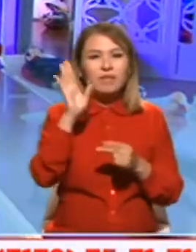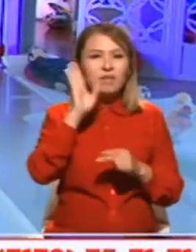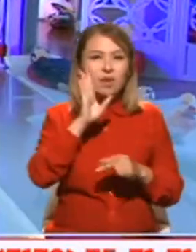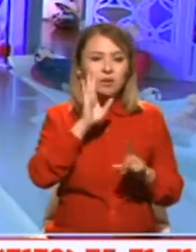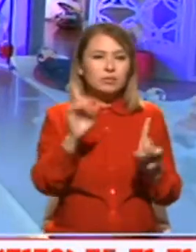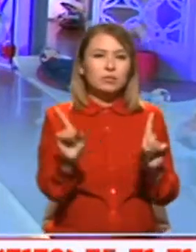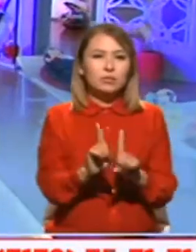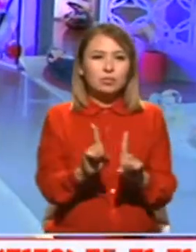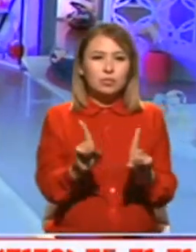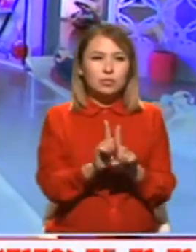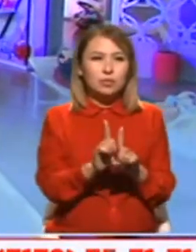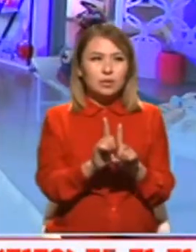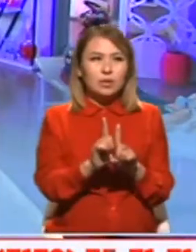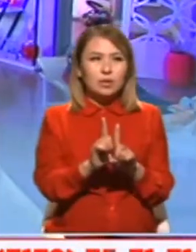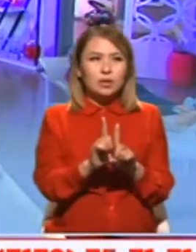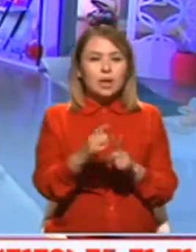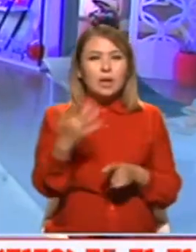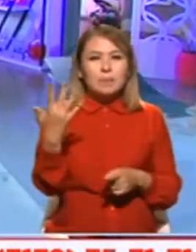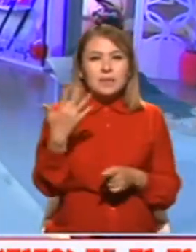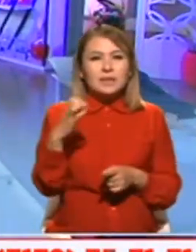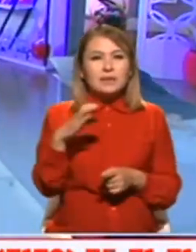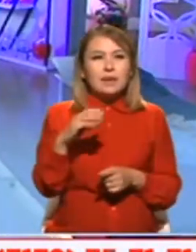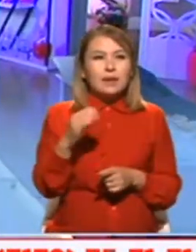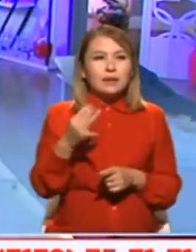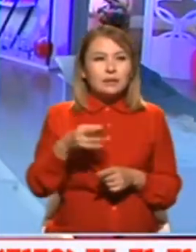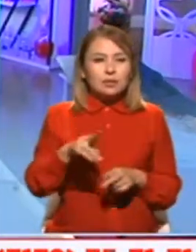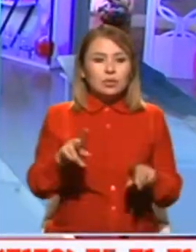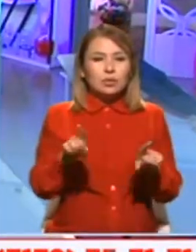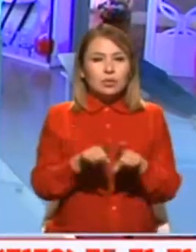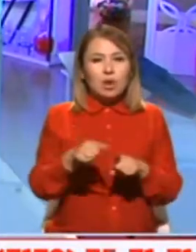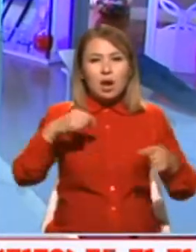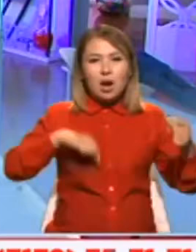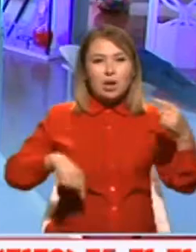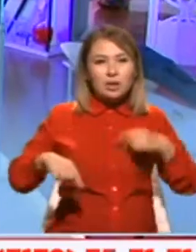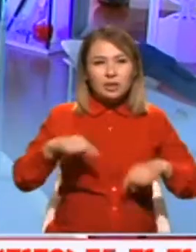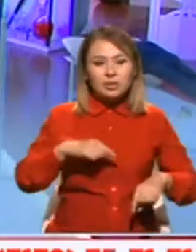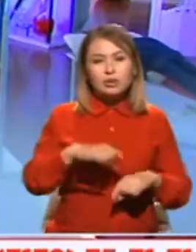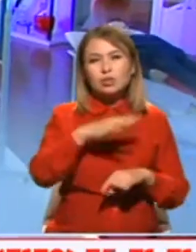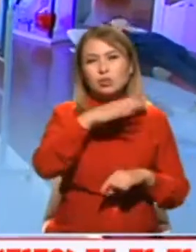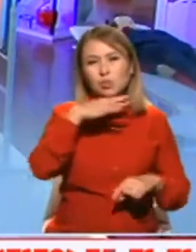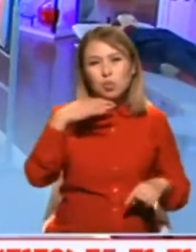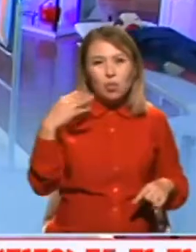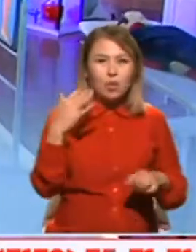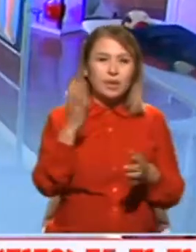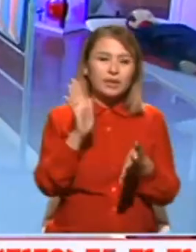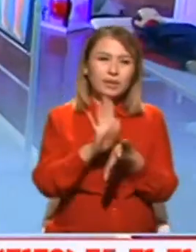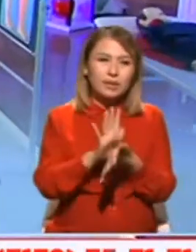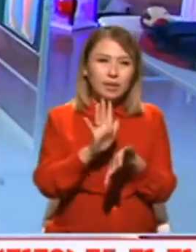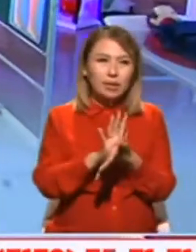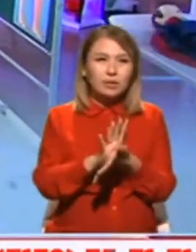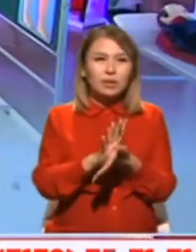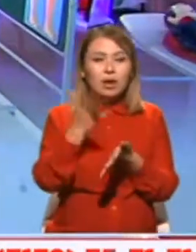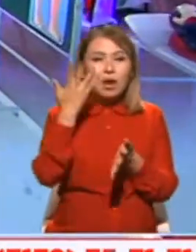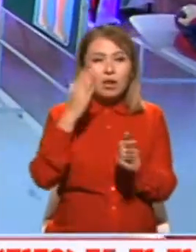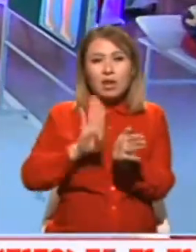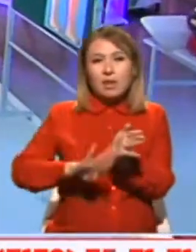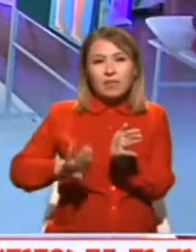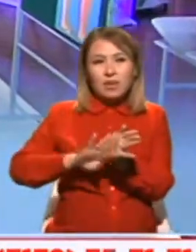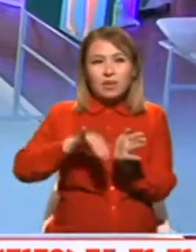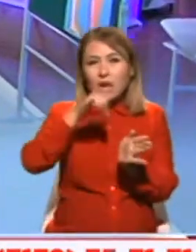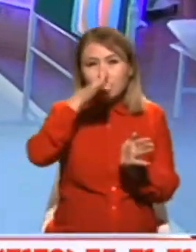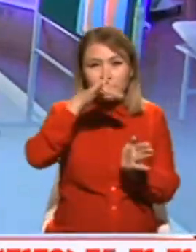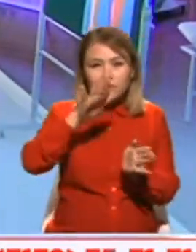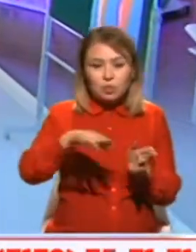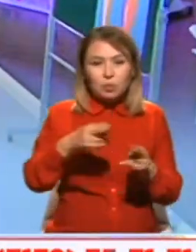есептеп береміз. Енді біздің 5-ші стадиялық пациенттер, онсыз да организм бізде шлактарды, токсинді, сұйықтықты шығара алмай жатқандықтан, оған